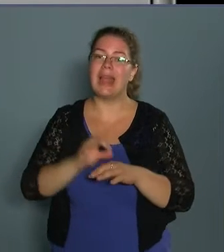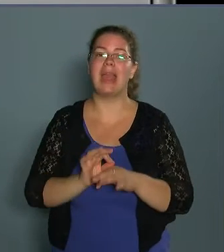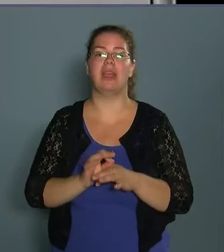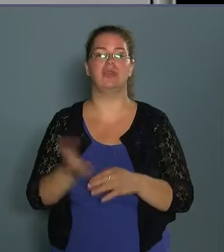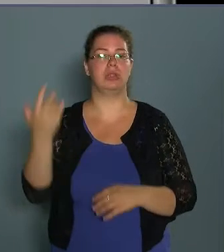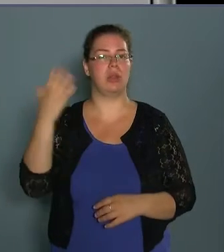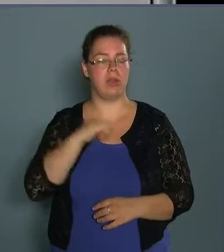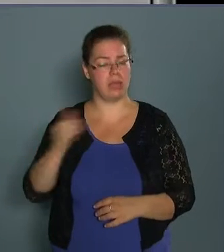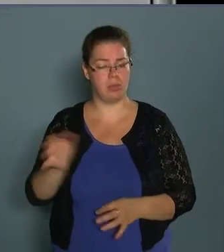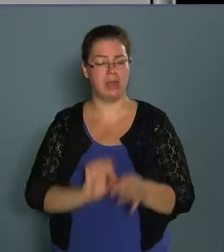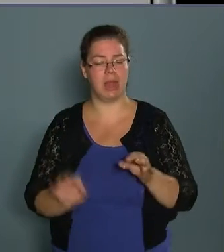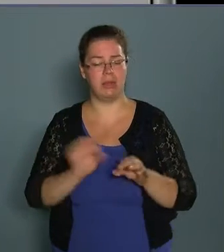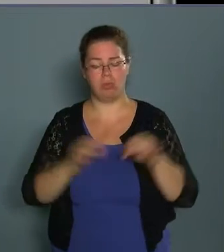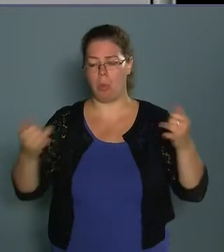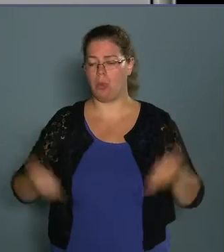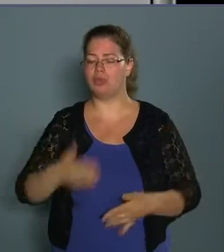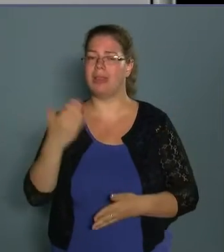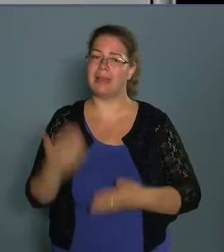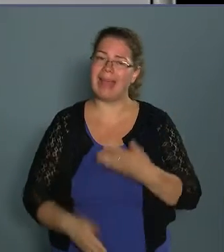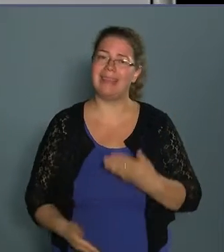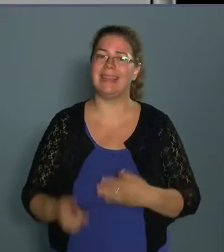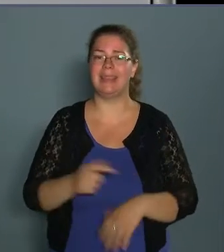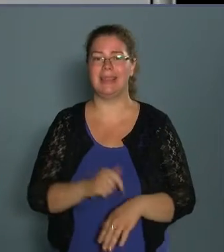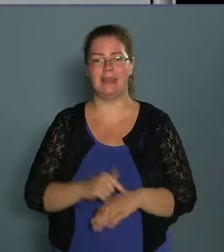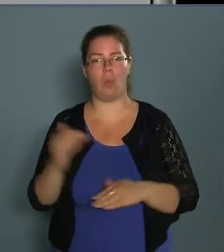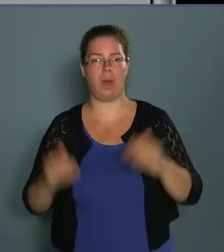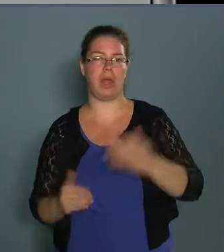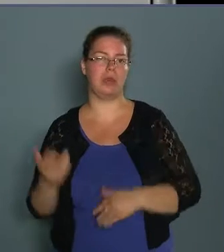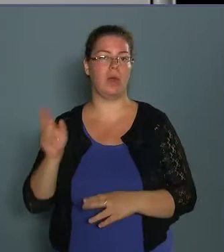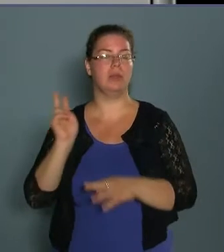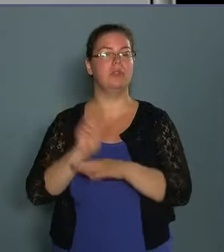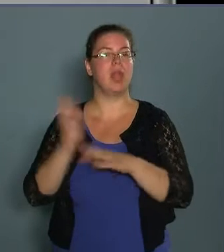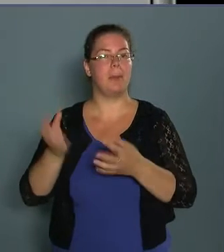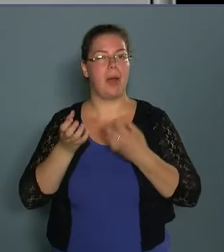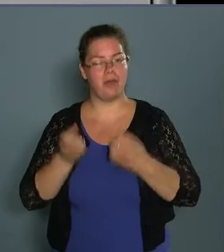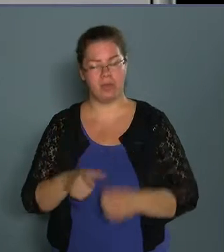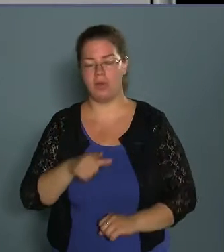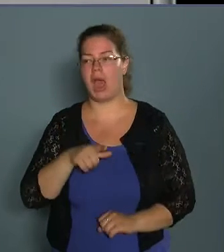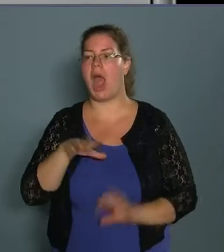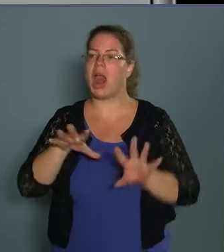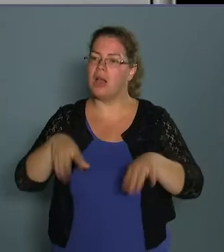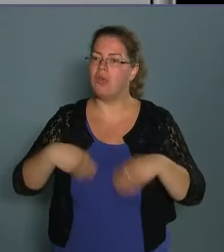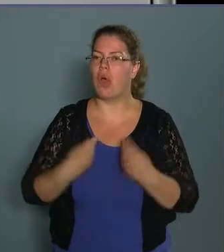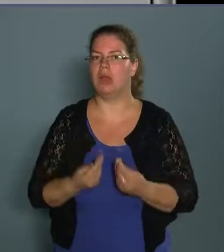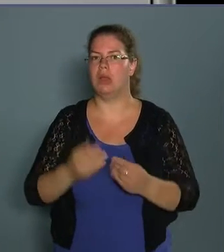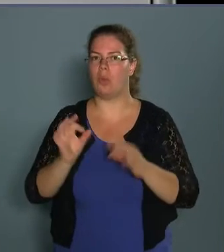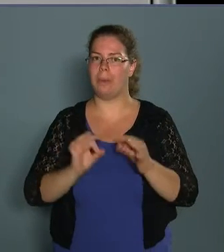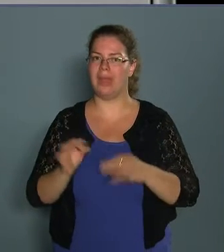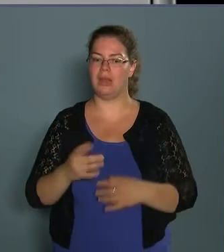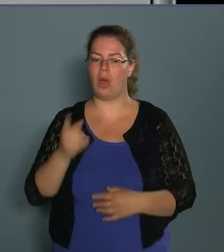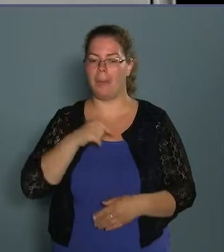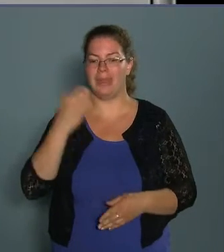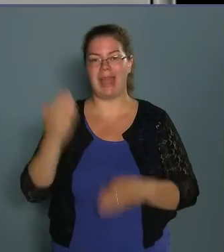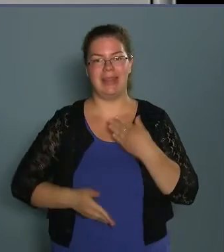tavalyi évben teljesült. Most az eddigi időarányokat megint csak figyelembe véve elfogadható mértékű, amit a